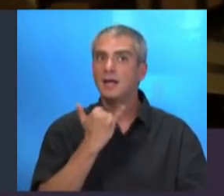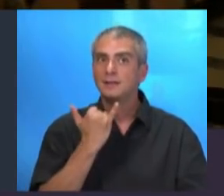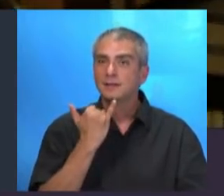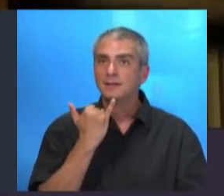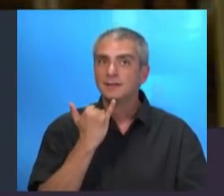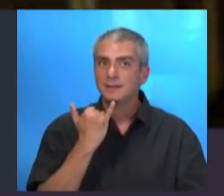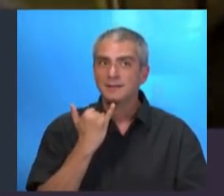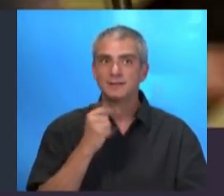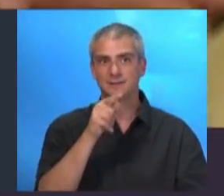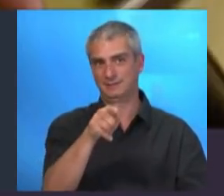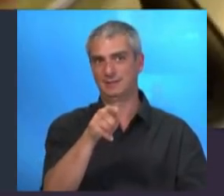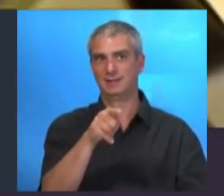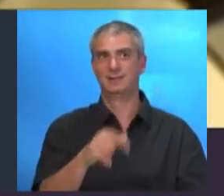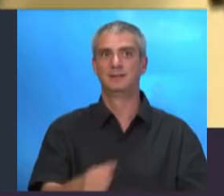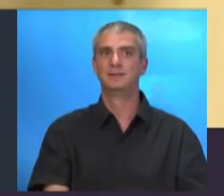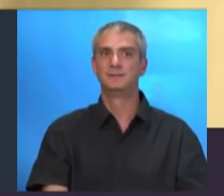כן?